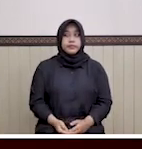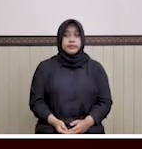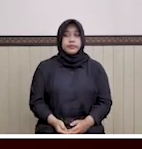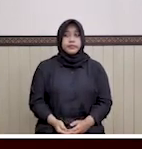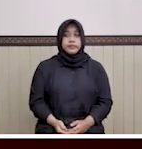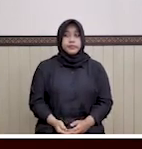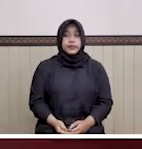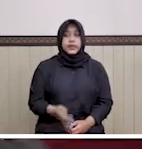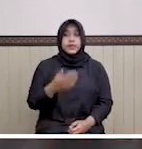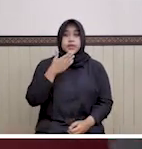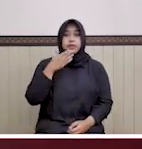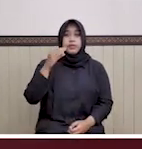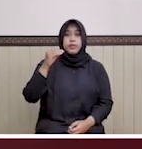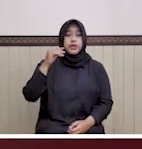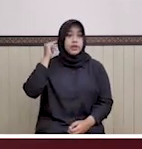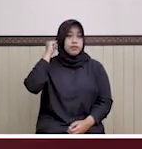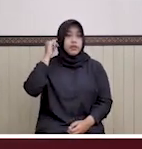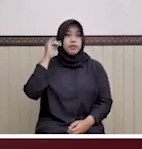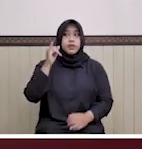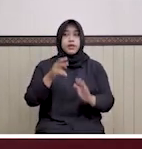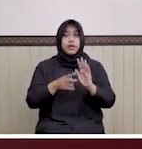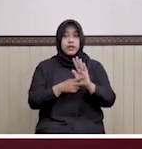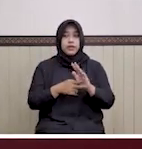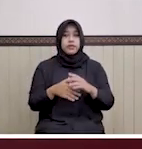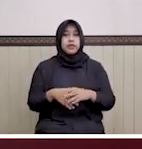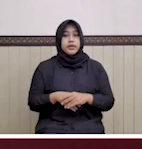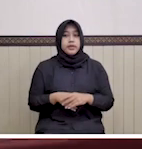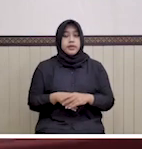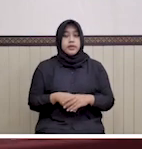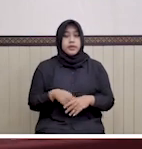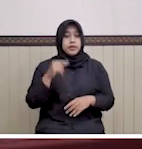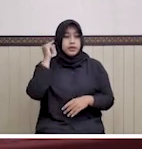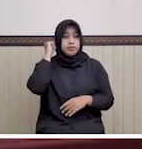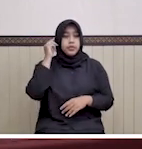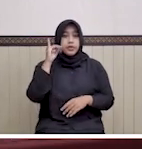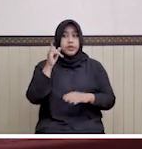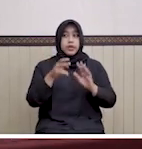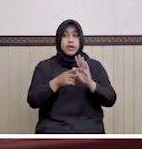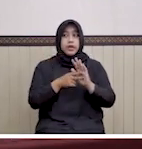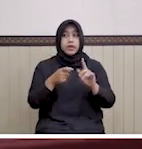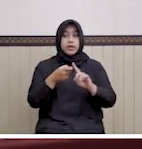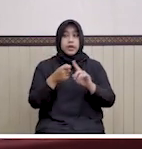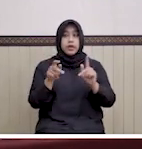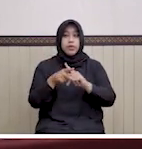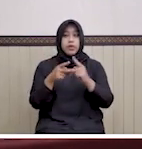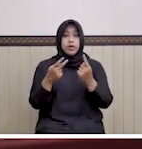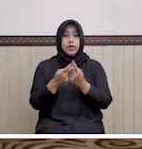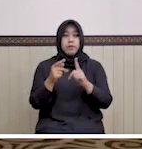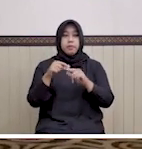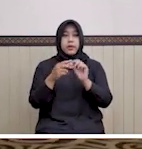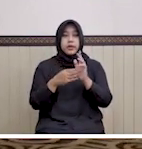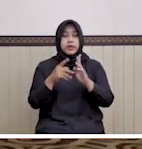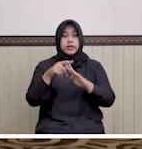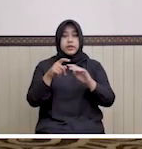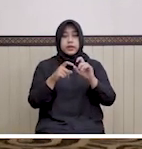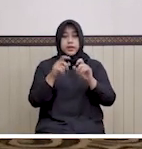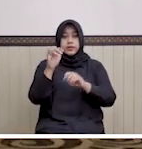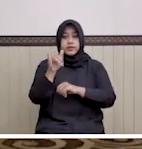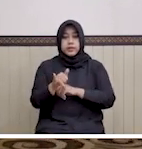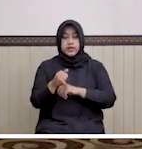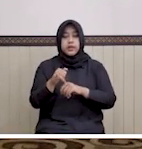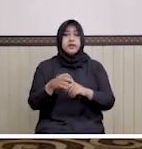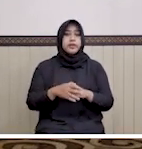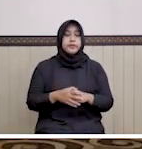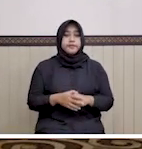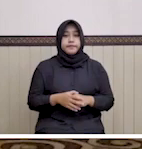Septia Selamat pagi itu ie pakai Iya Ibu eni dari keluarga penyintas ya Ibu Ya penyitas